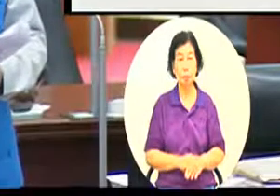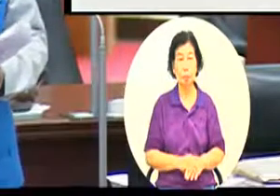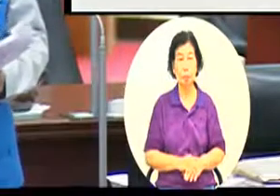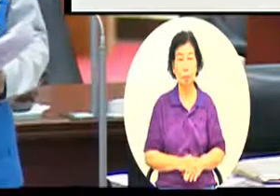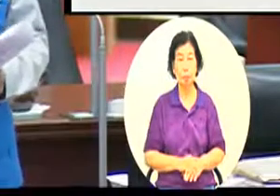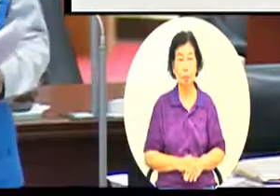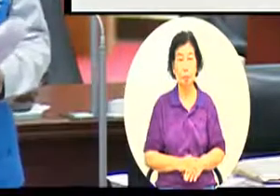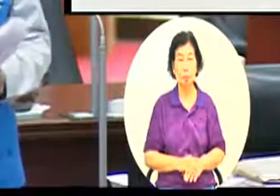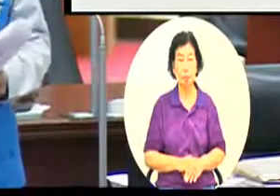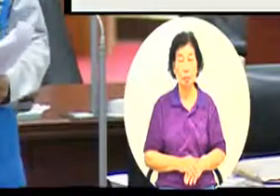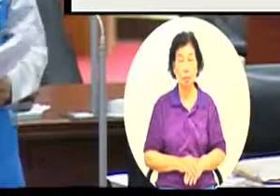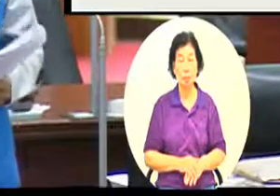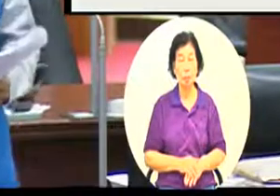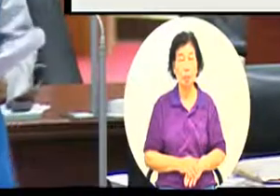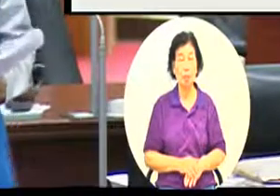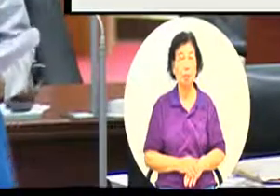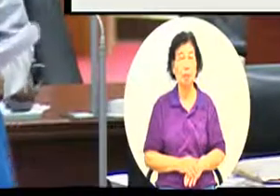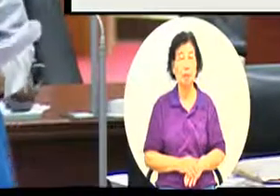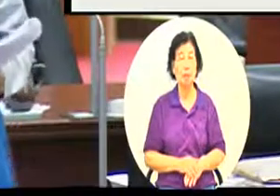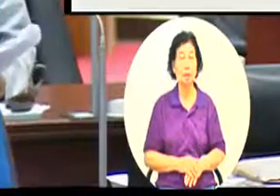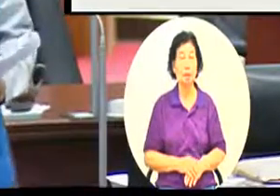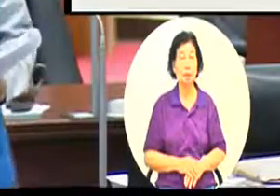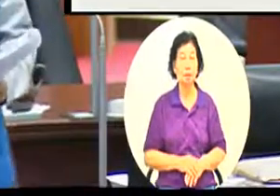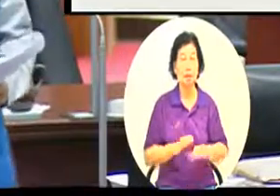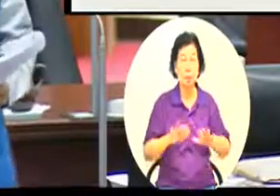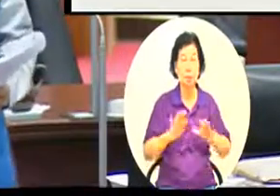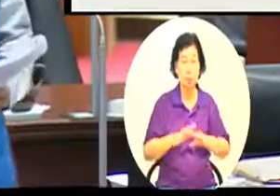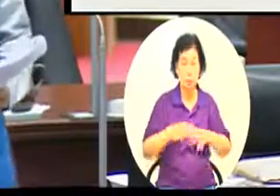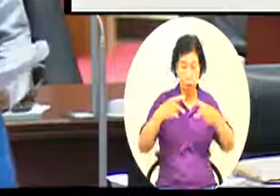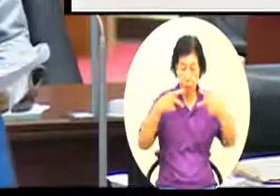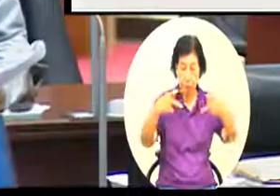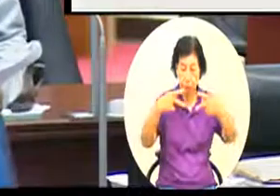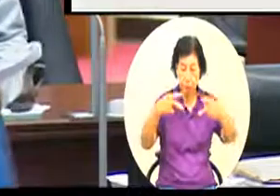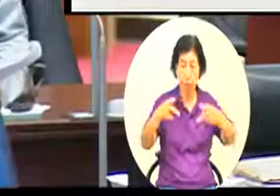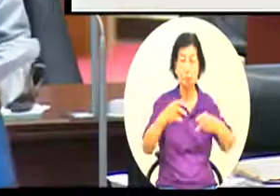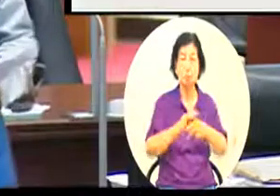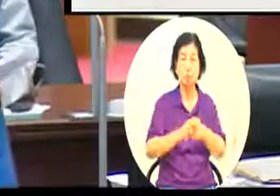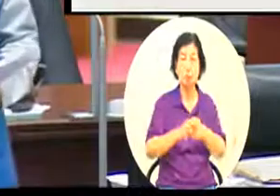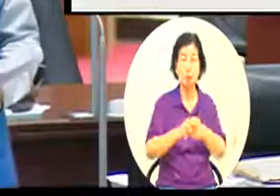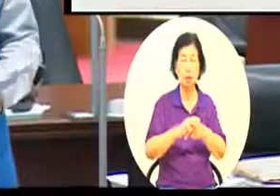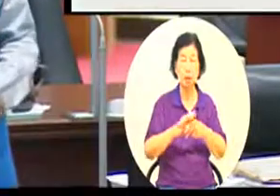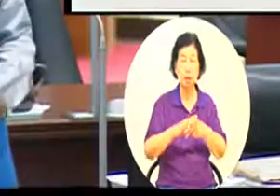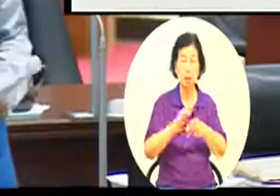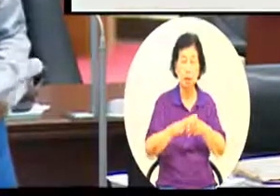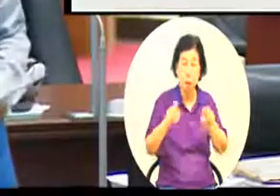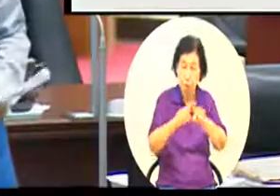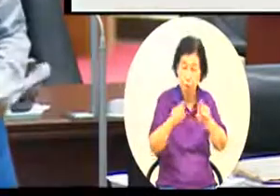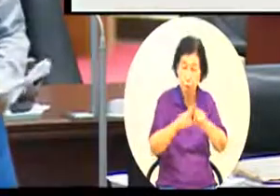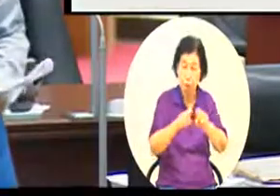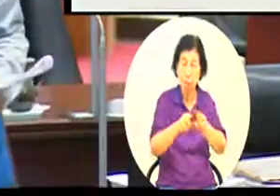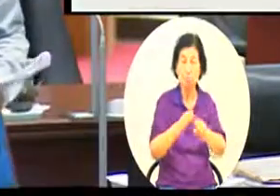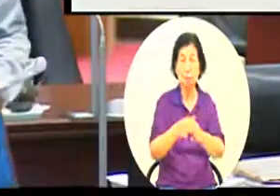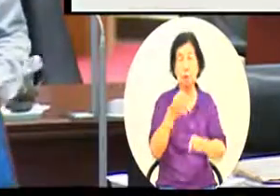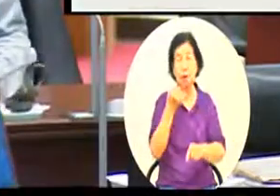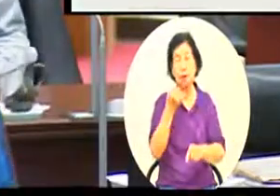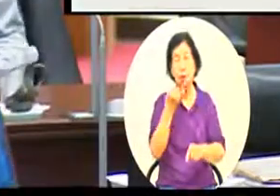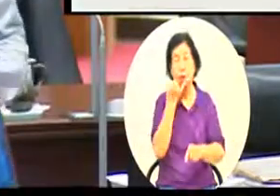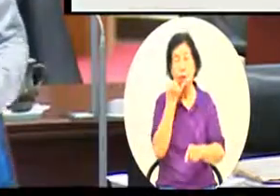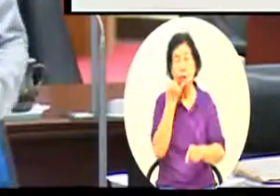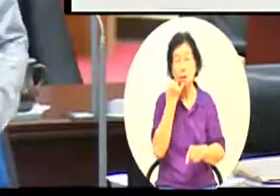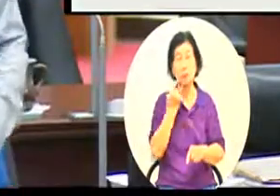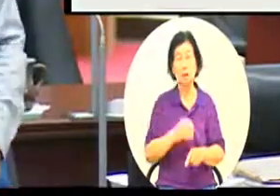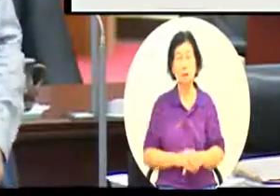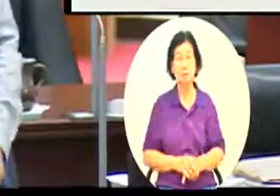估我们多少这捷运量才能顺利平衡？ 捷运局长， 请捷运局长回